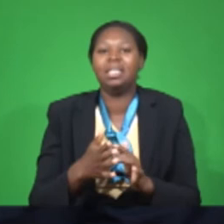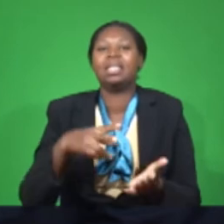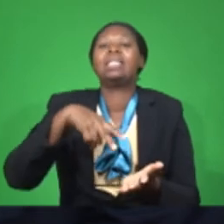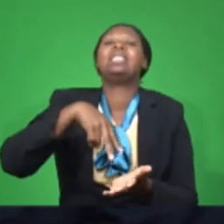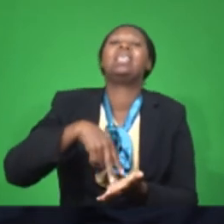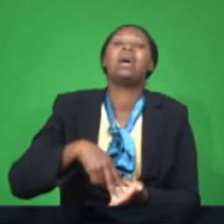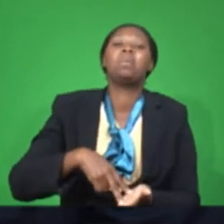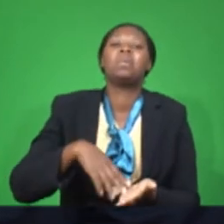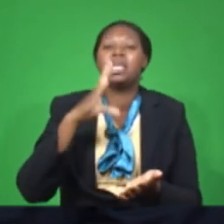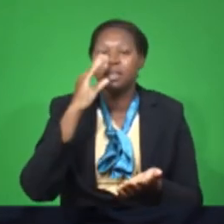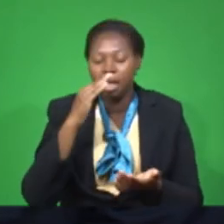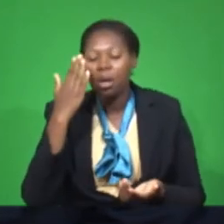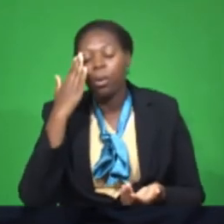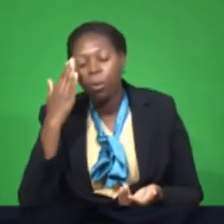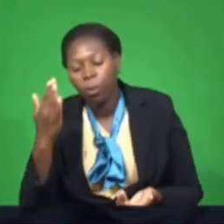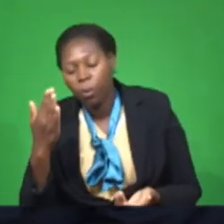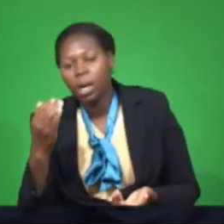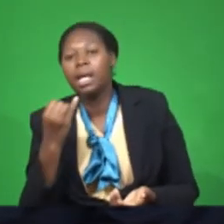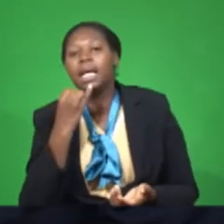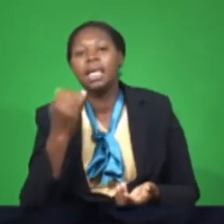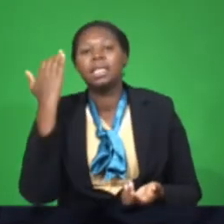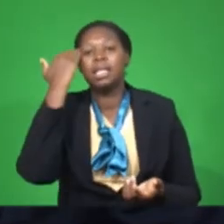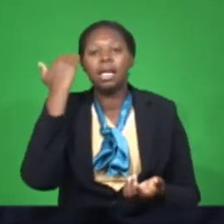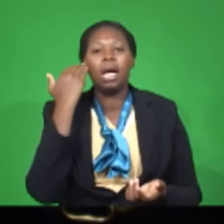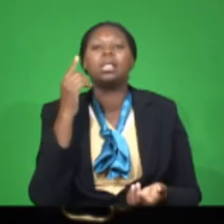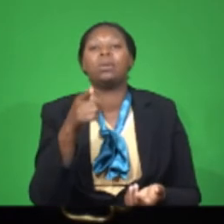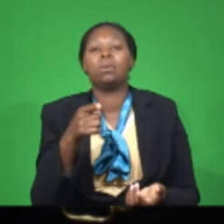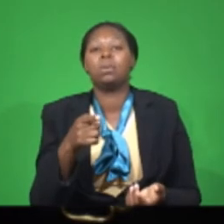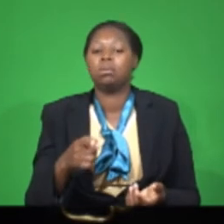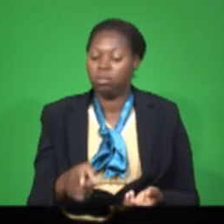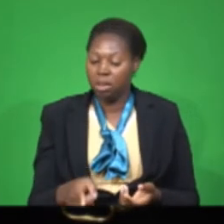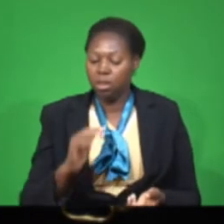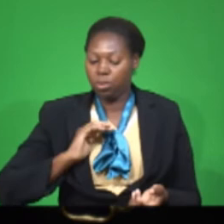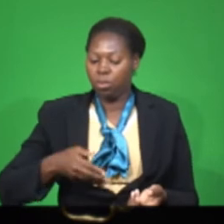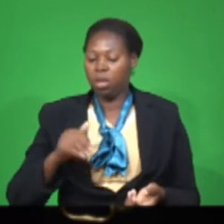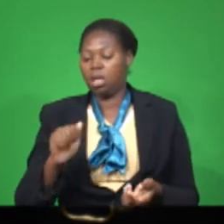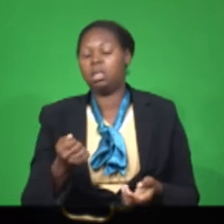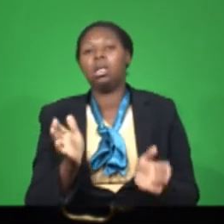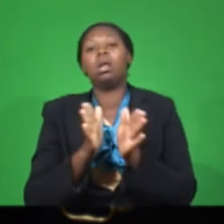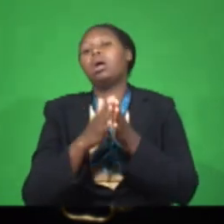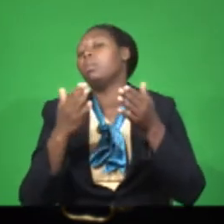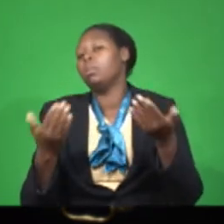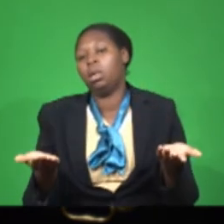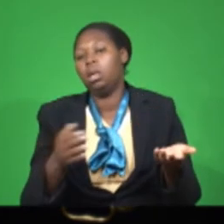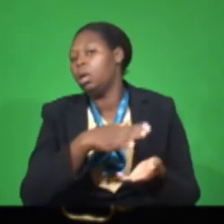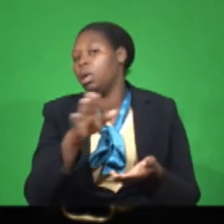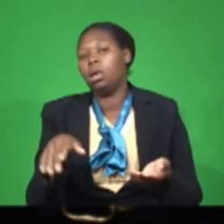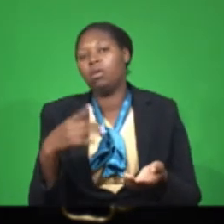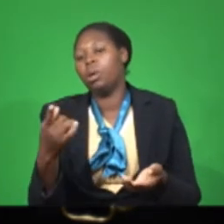mhosva. Alright. Chienda asi usazotadzazve. Alright. Vabata. Saka